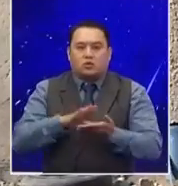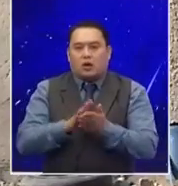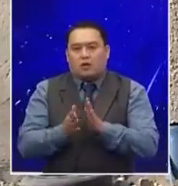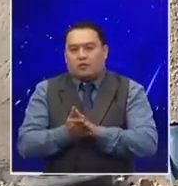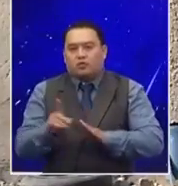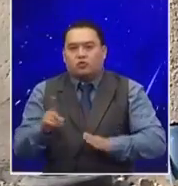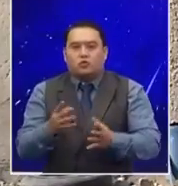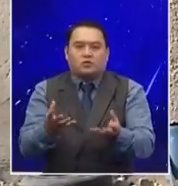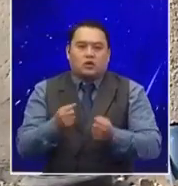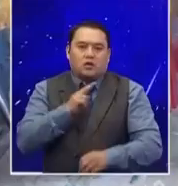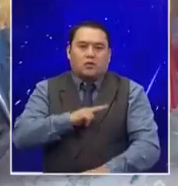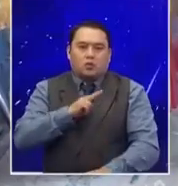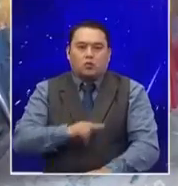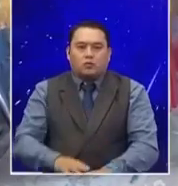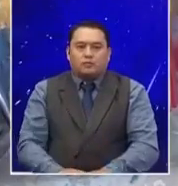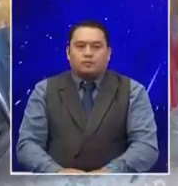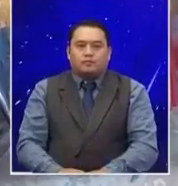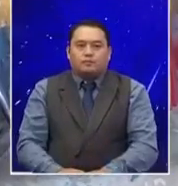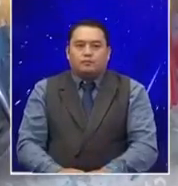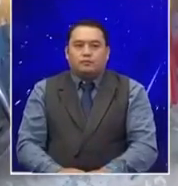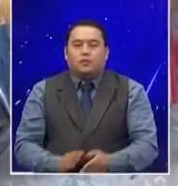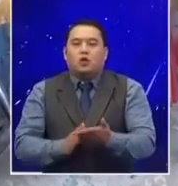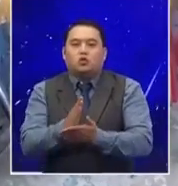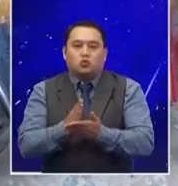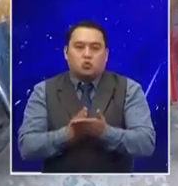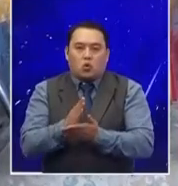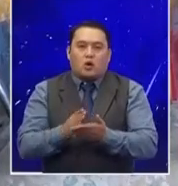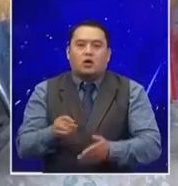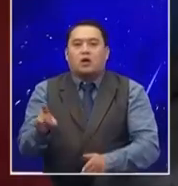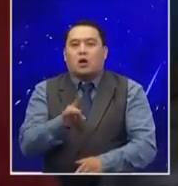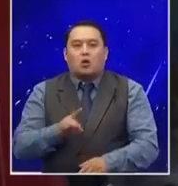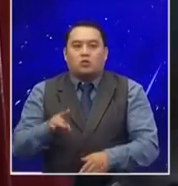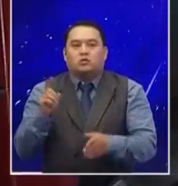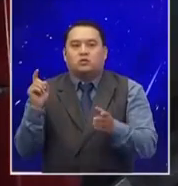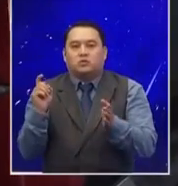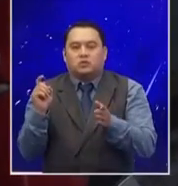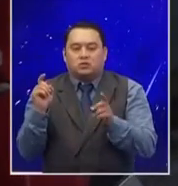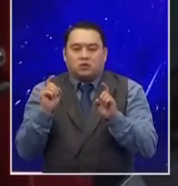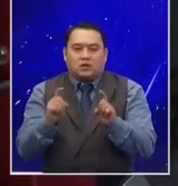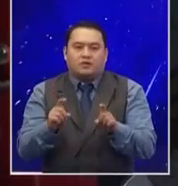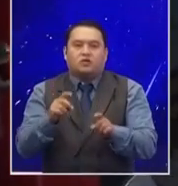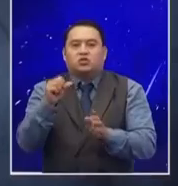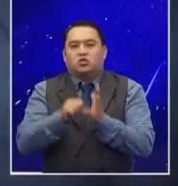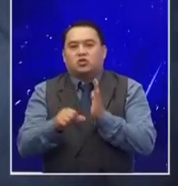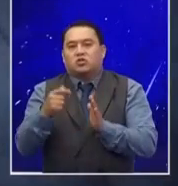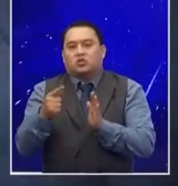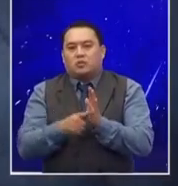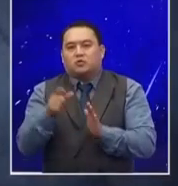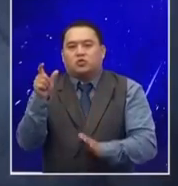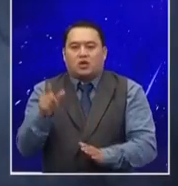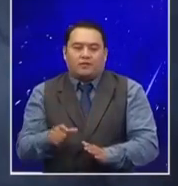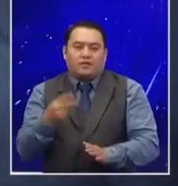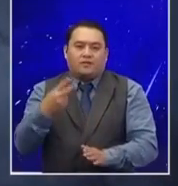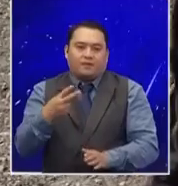договариваемся, чтобы взяли на работу. Всего на учете службы пробации Аксузского района зарегистрировано 67 человек. Свыше 20 из них